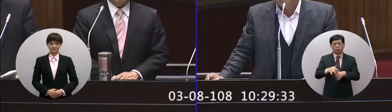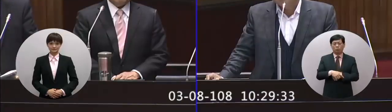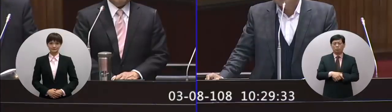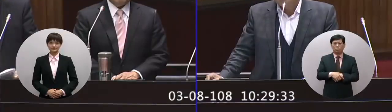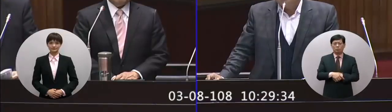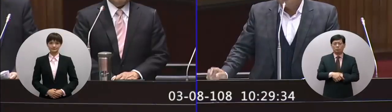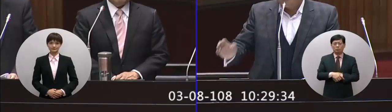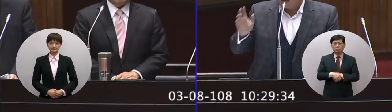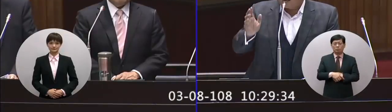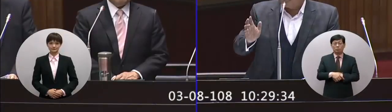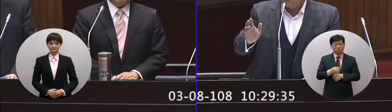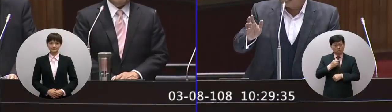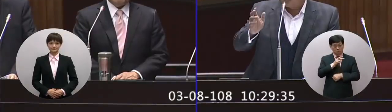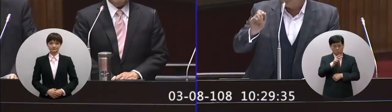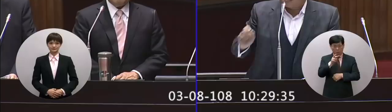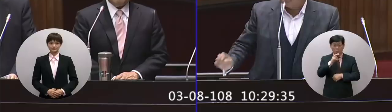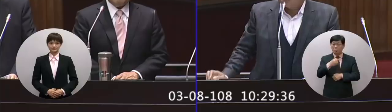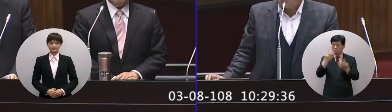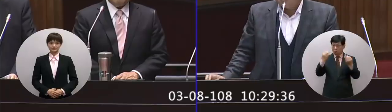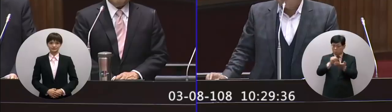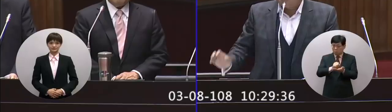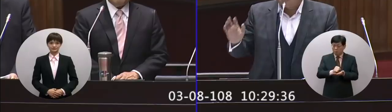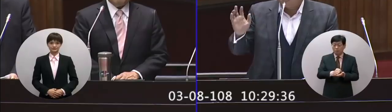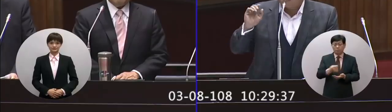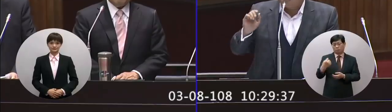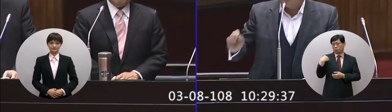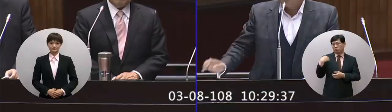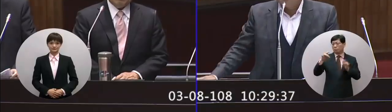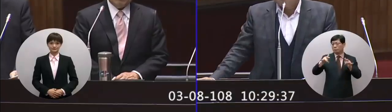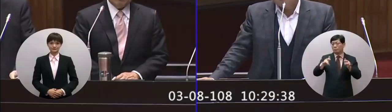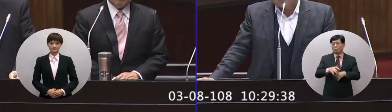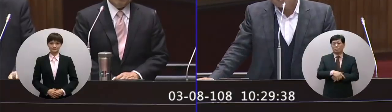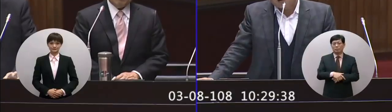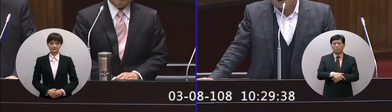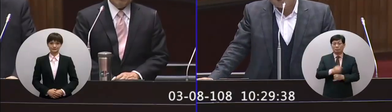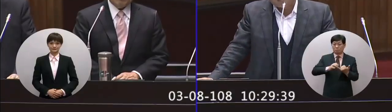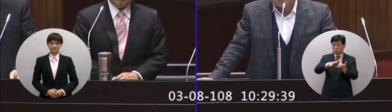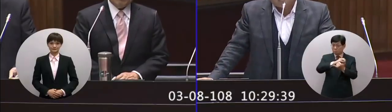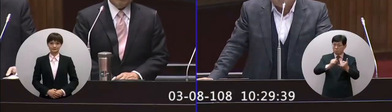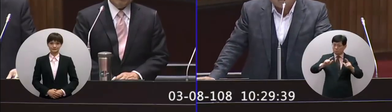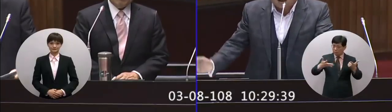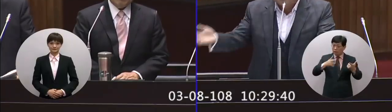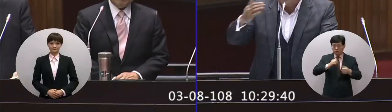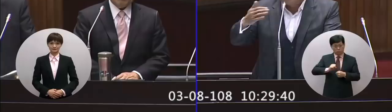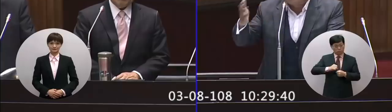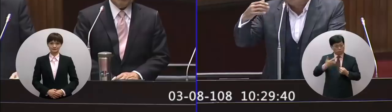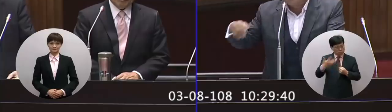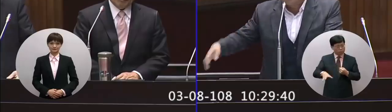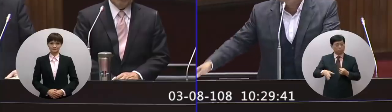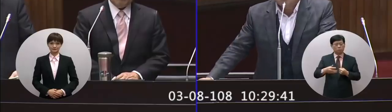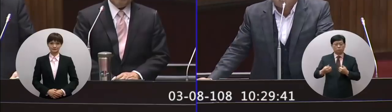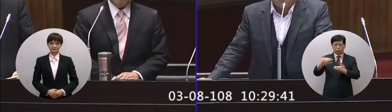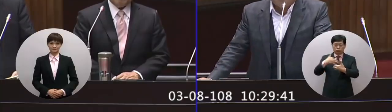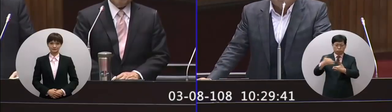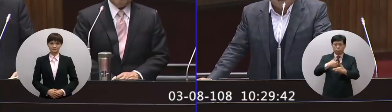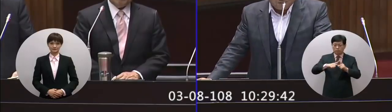哦，昨天下雨了。那我们看到我们的数字报告说，因为昨天这个雨，我们说全台大概进账了哈，水库